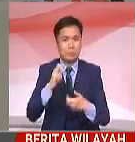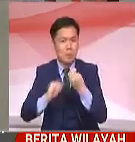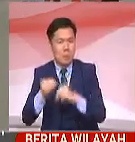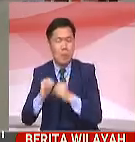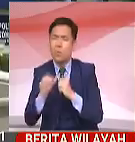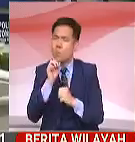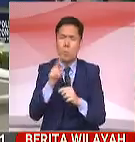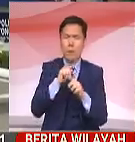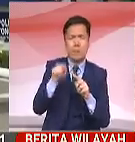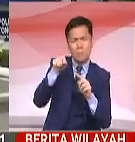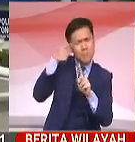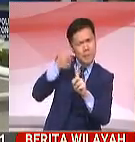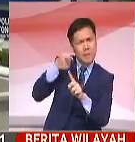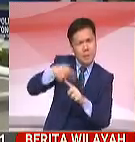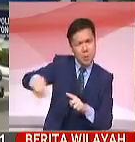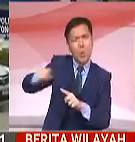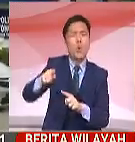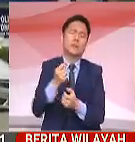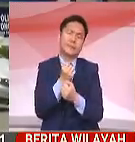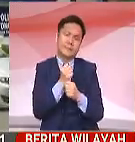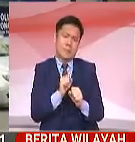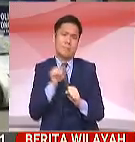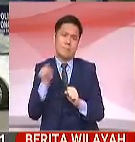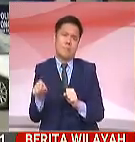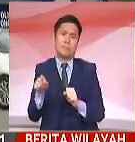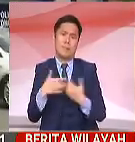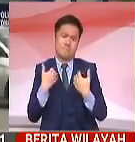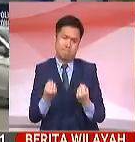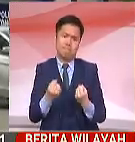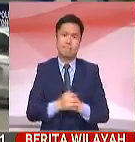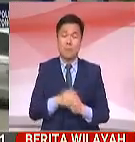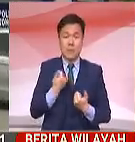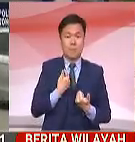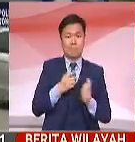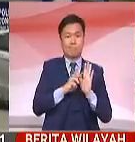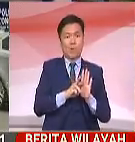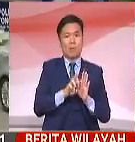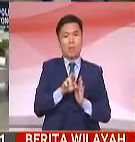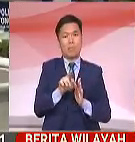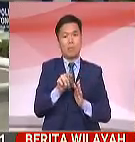kesihatan kita sendiri. Laporan Ayu Nurhan Saleh untuk Berita RTM.